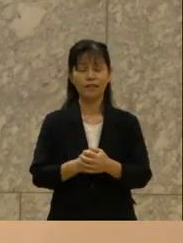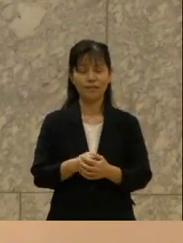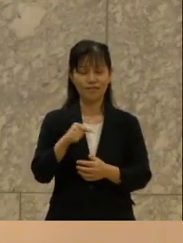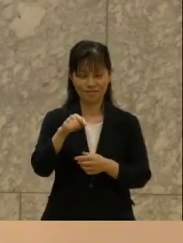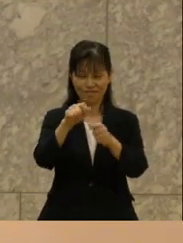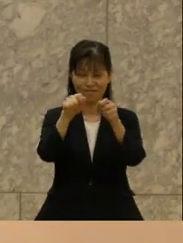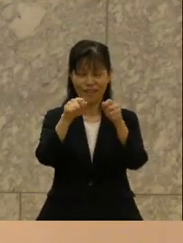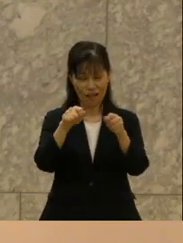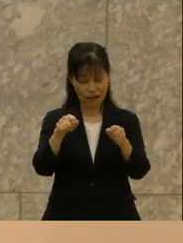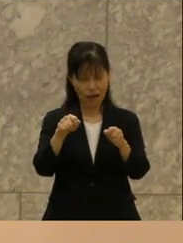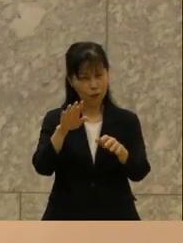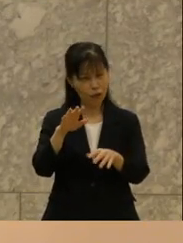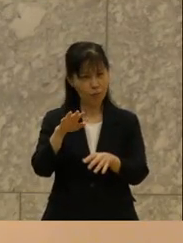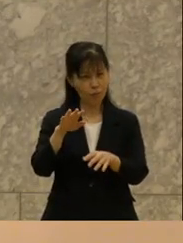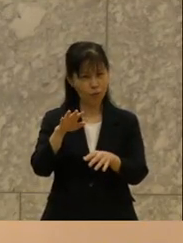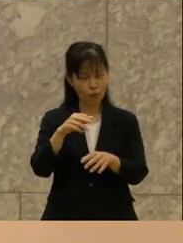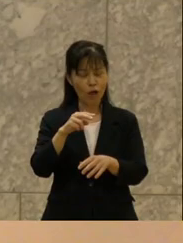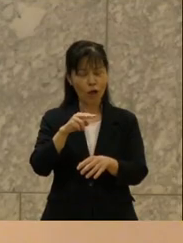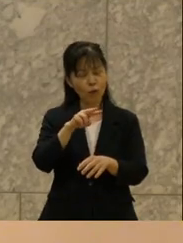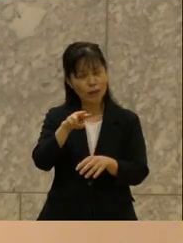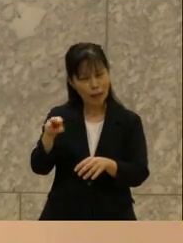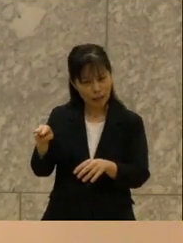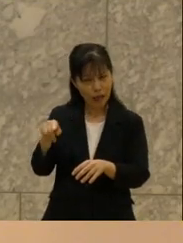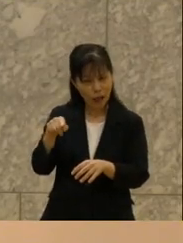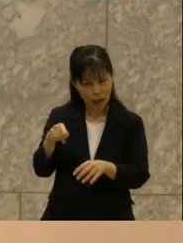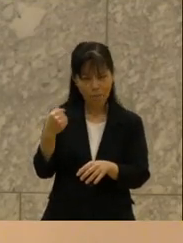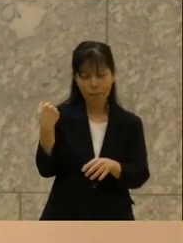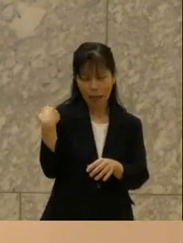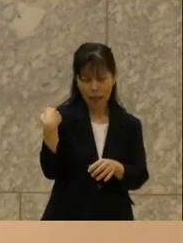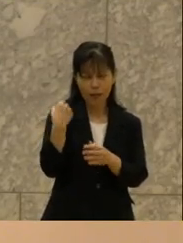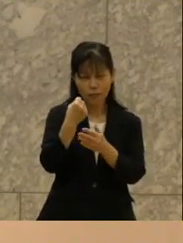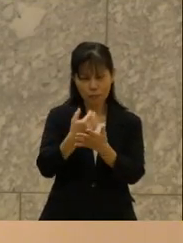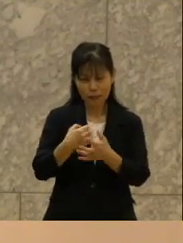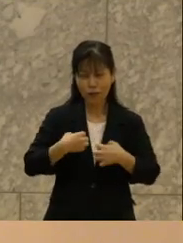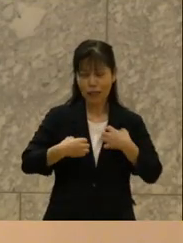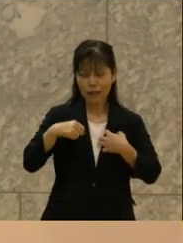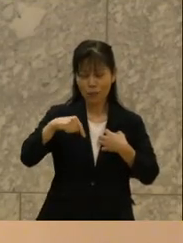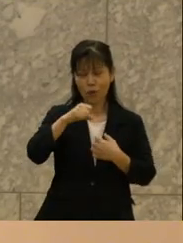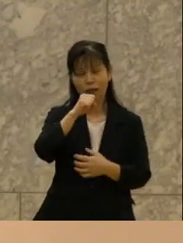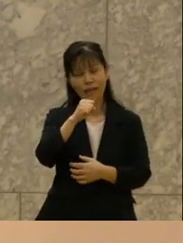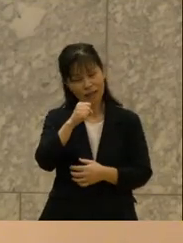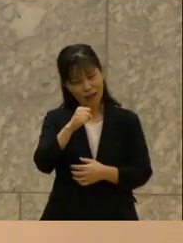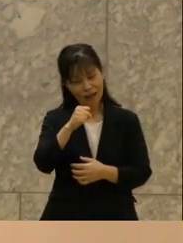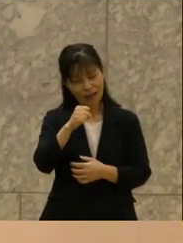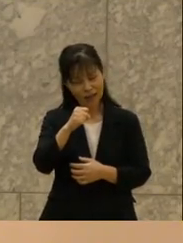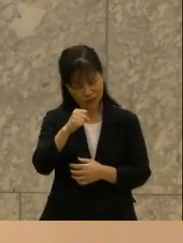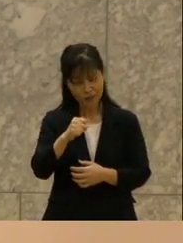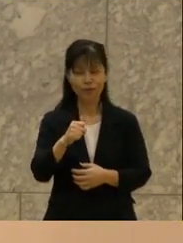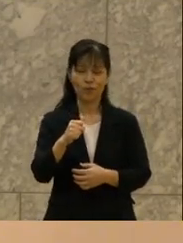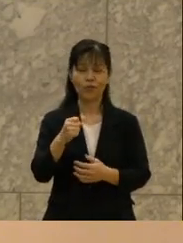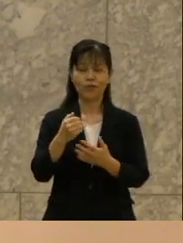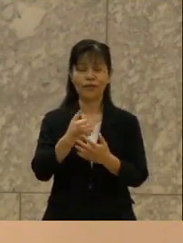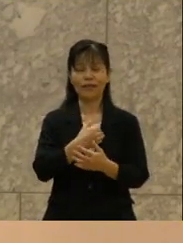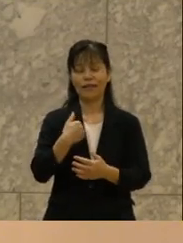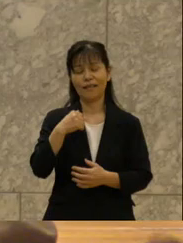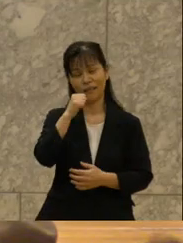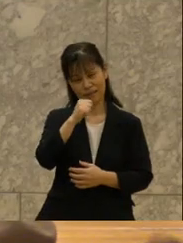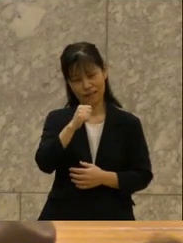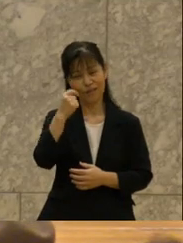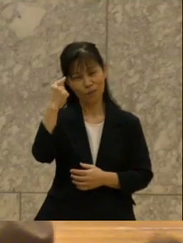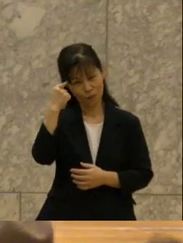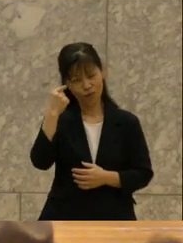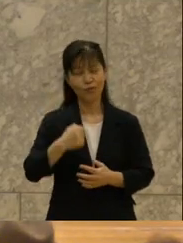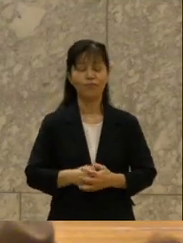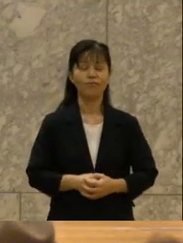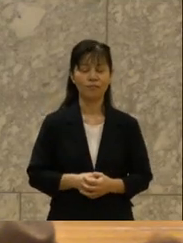後から振り返ったらまああのレースにもこういう意味があったなと言えるような風になればいいんじゃないかなと思っています